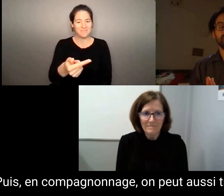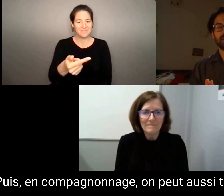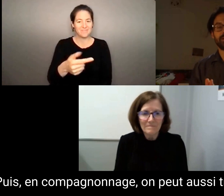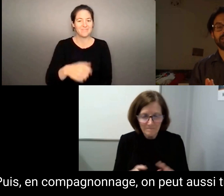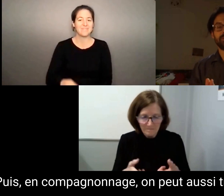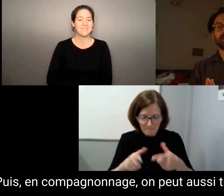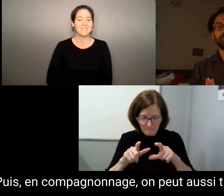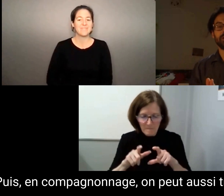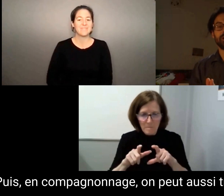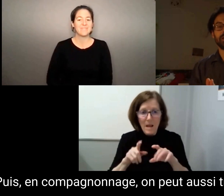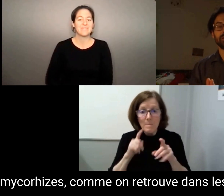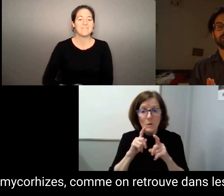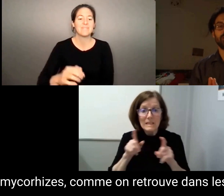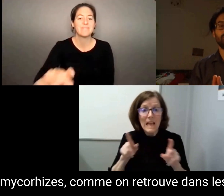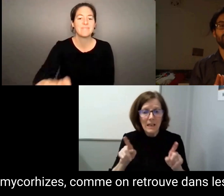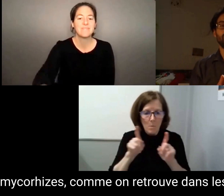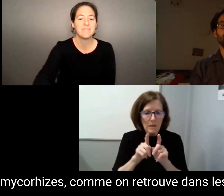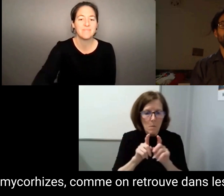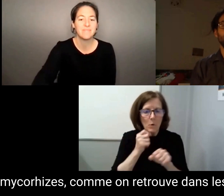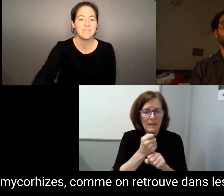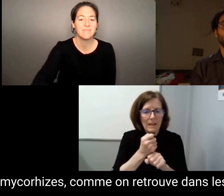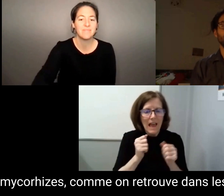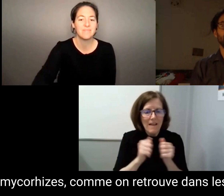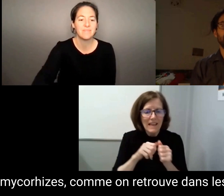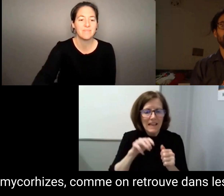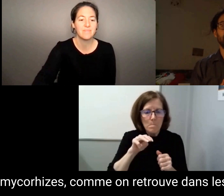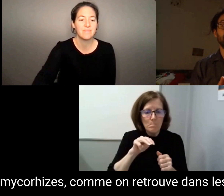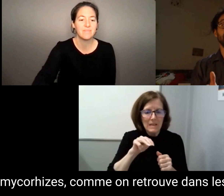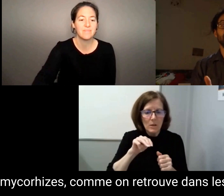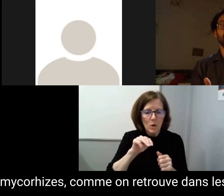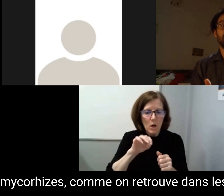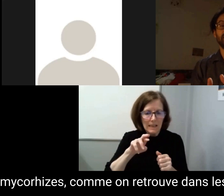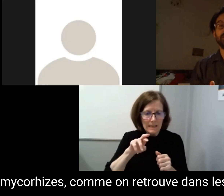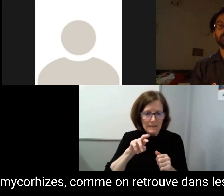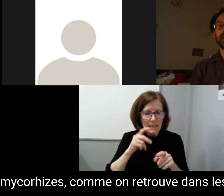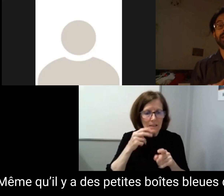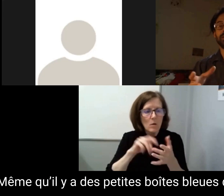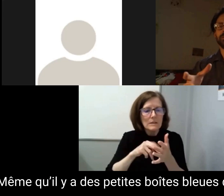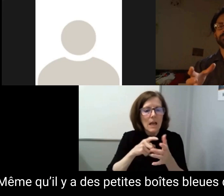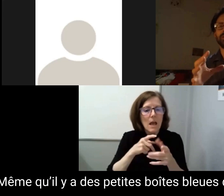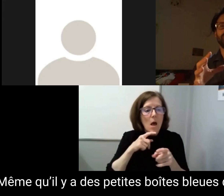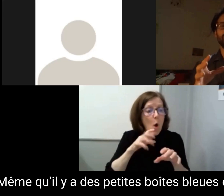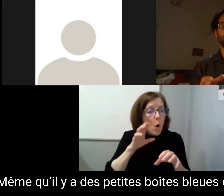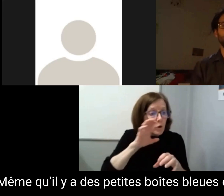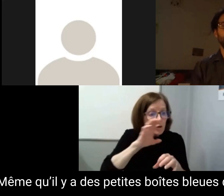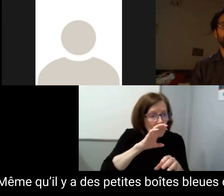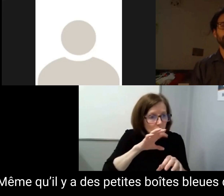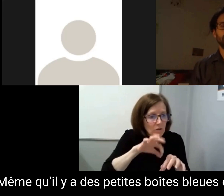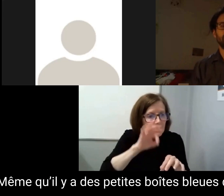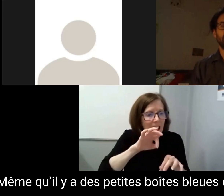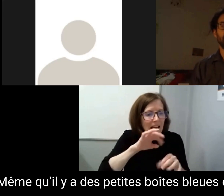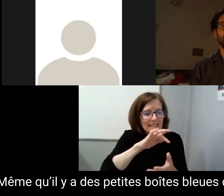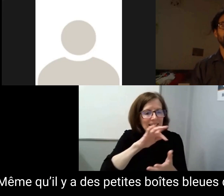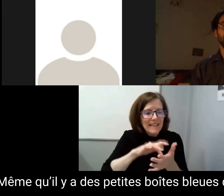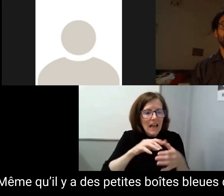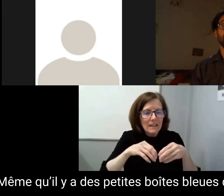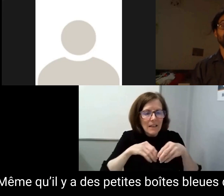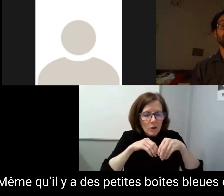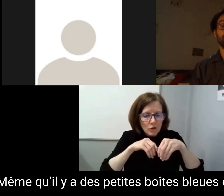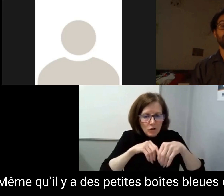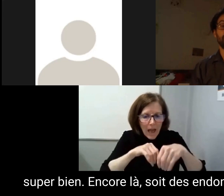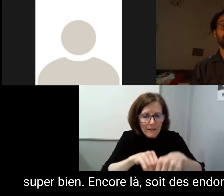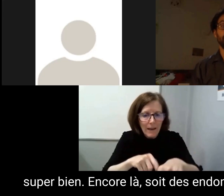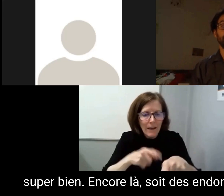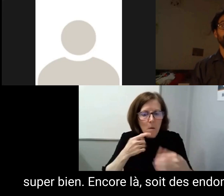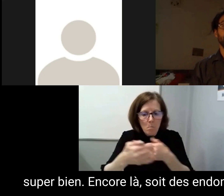peut aussi travailler avec les mycorhizes, comme on retrouve dans les centres jardins. Mike, il y a des petites boîtes bleues qui